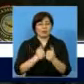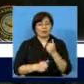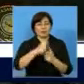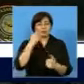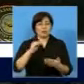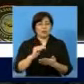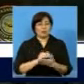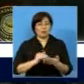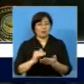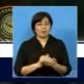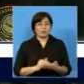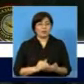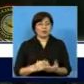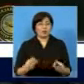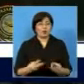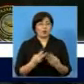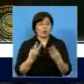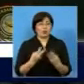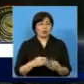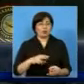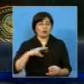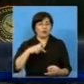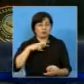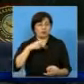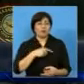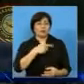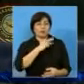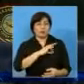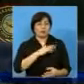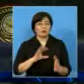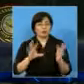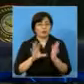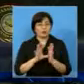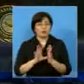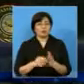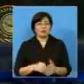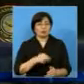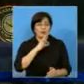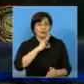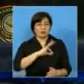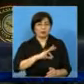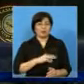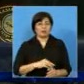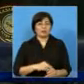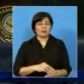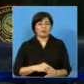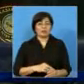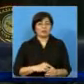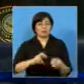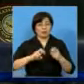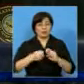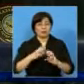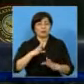жатыр. Ол отты абайсыз пайдалану және электр жабдықтарын пайдалану кезінде техникалық бұзушылықтар болып